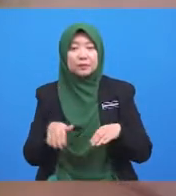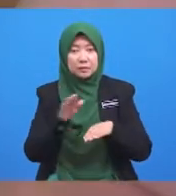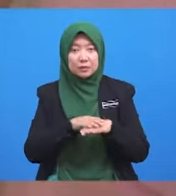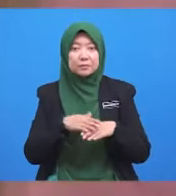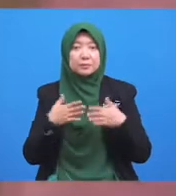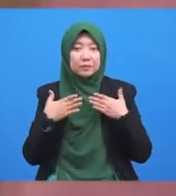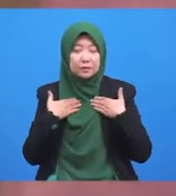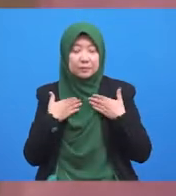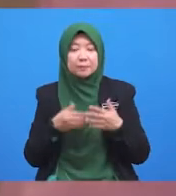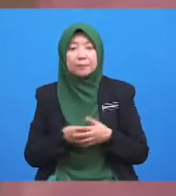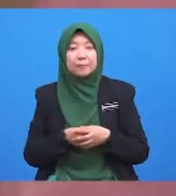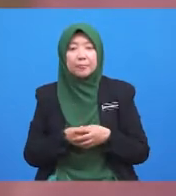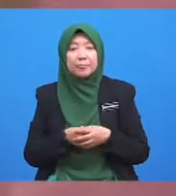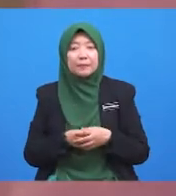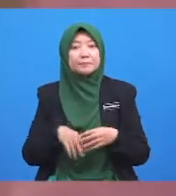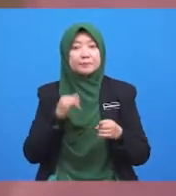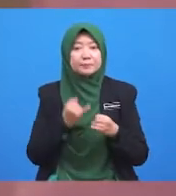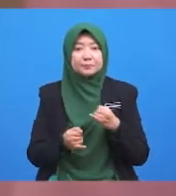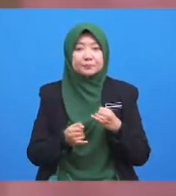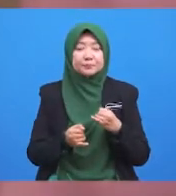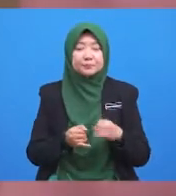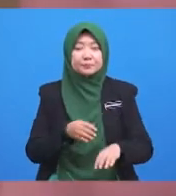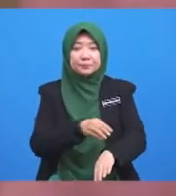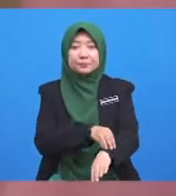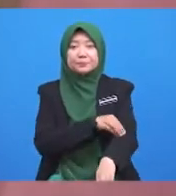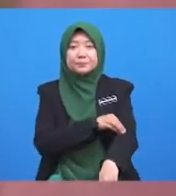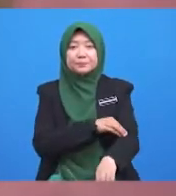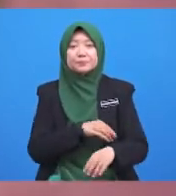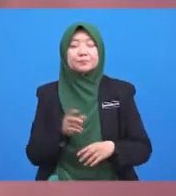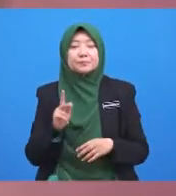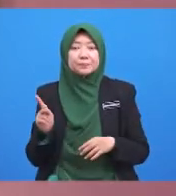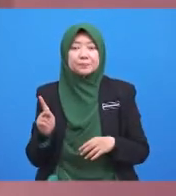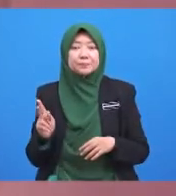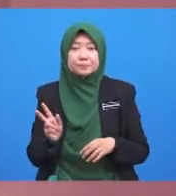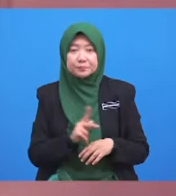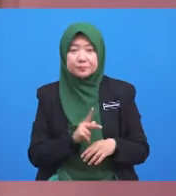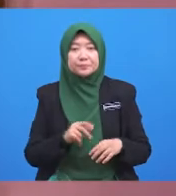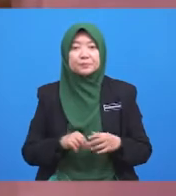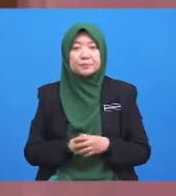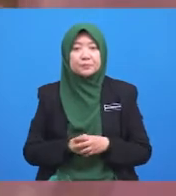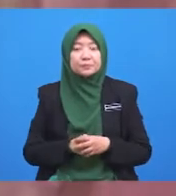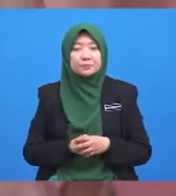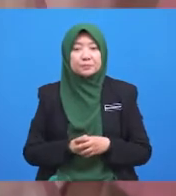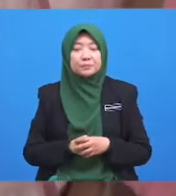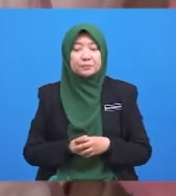dada. Dan akhir sekali pada bahagian lengan kiri dan lengan kanan.